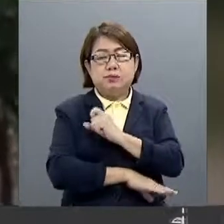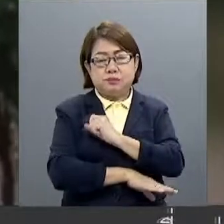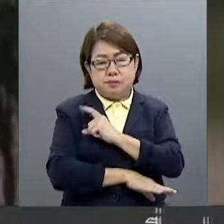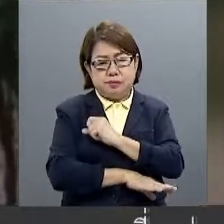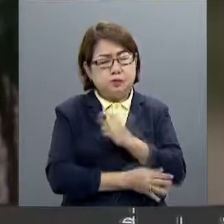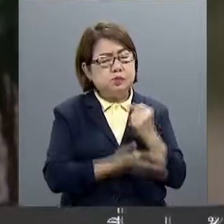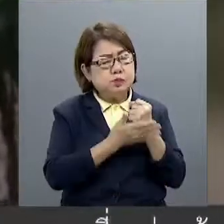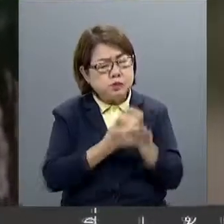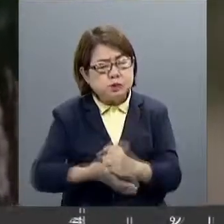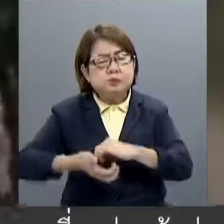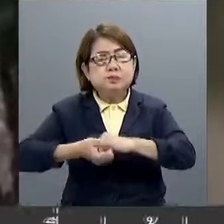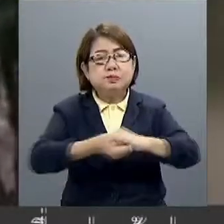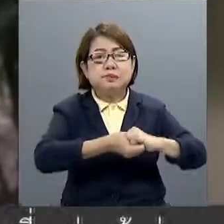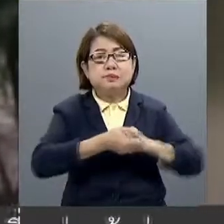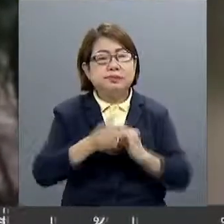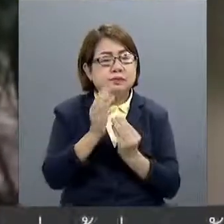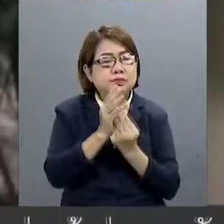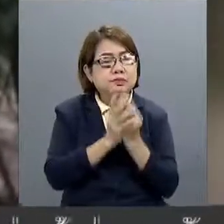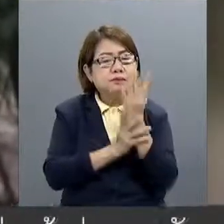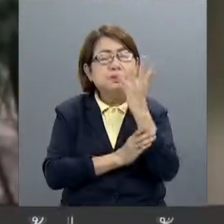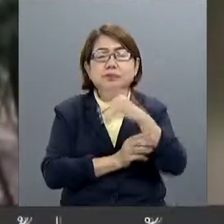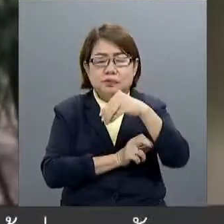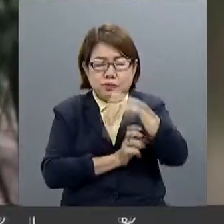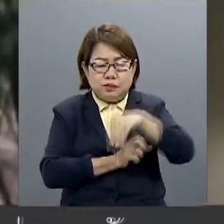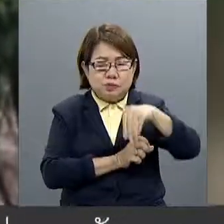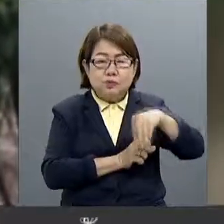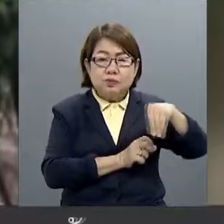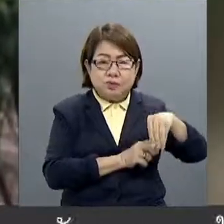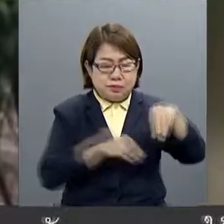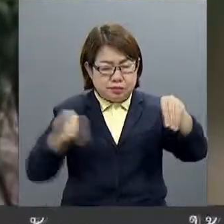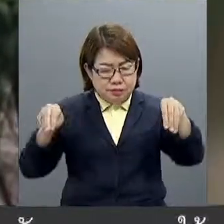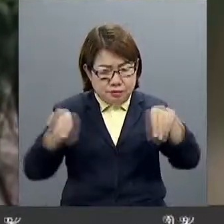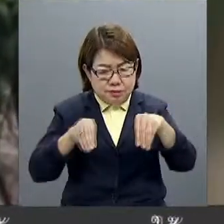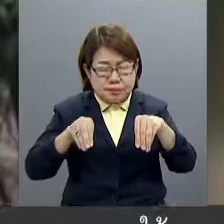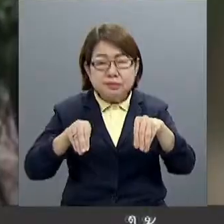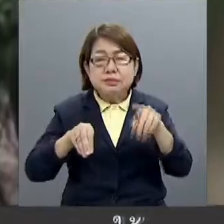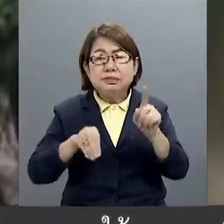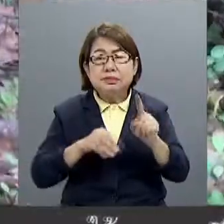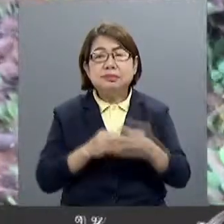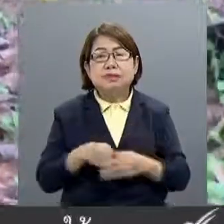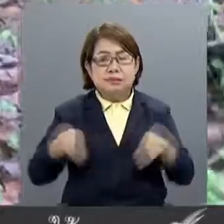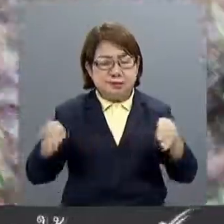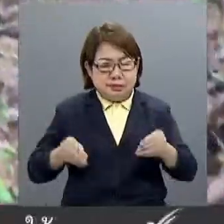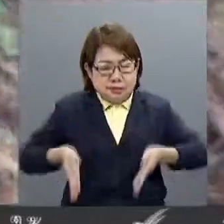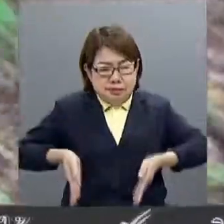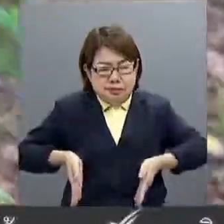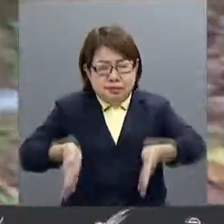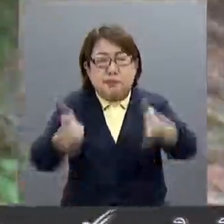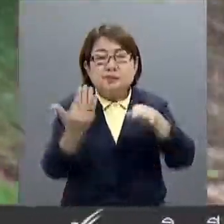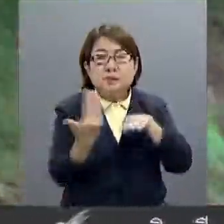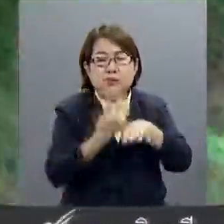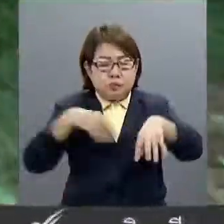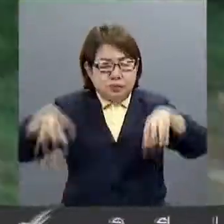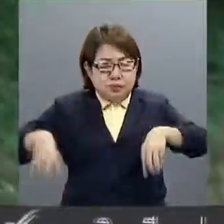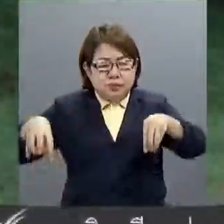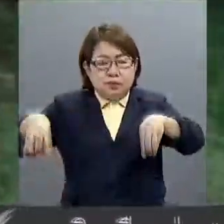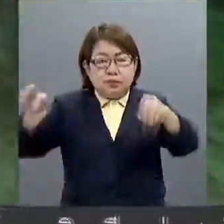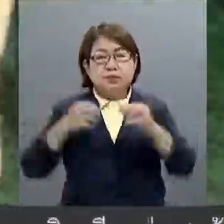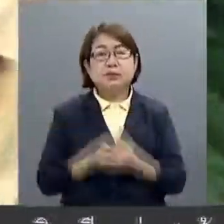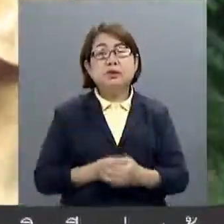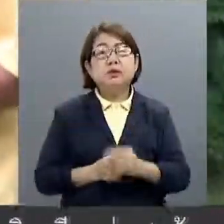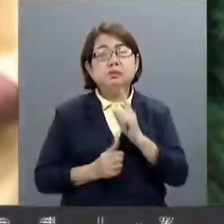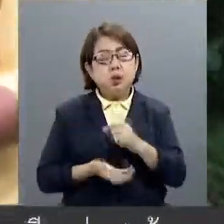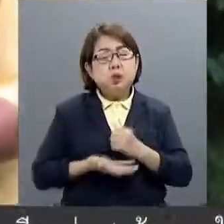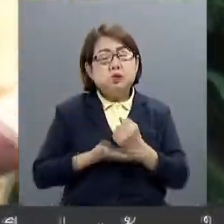การปลูกต้นไม้บริเวณถนนด้วยค่ะ การมีส่วนร่วมดูแลถนนรอบ